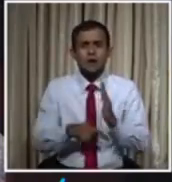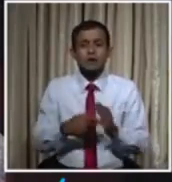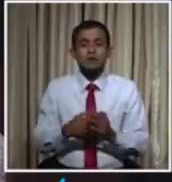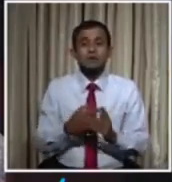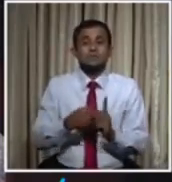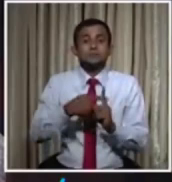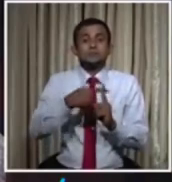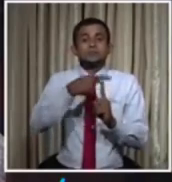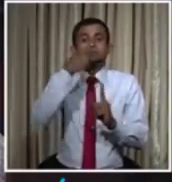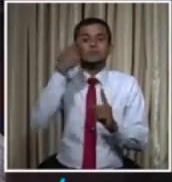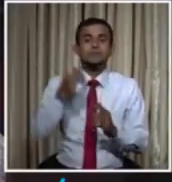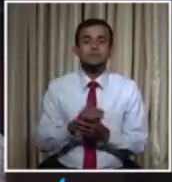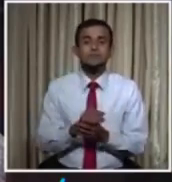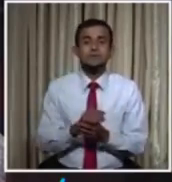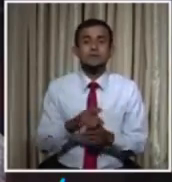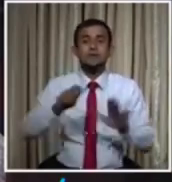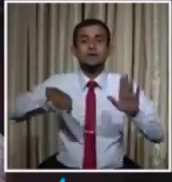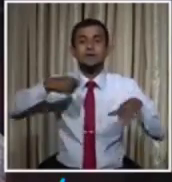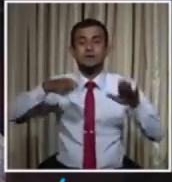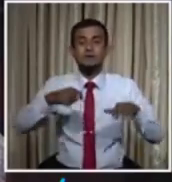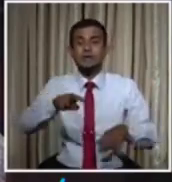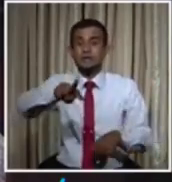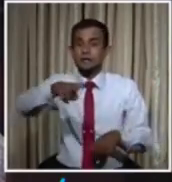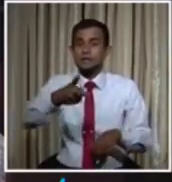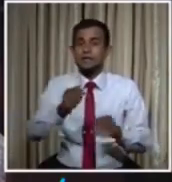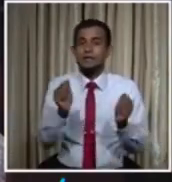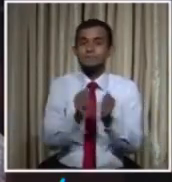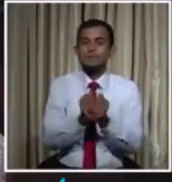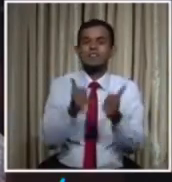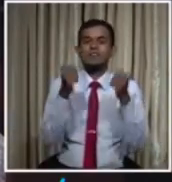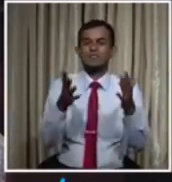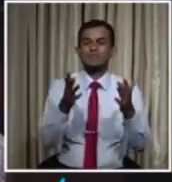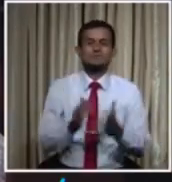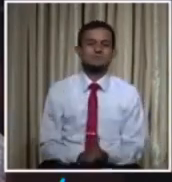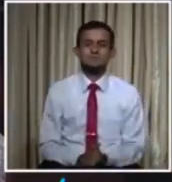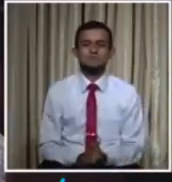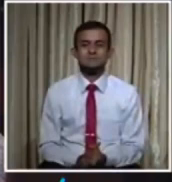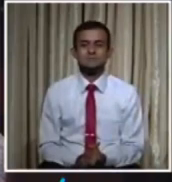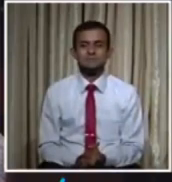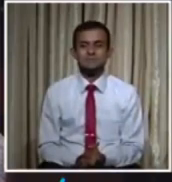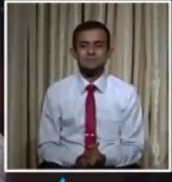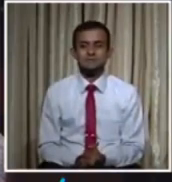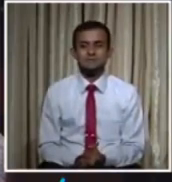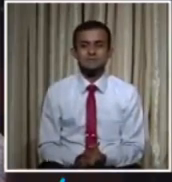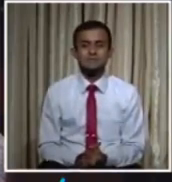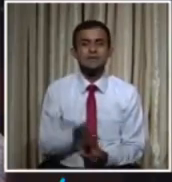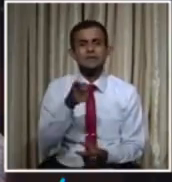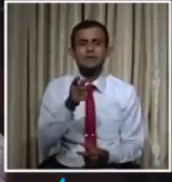ගන්නෙ ඇඟලුම් කම්හල් 200 වැඩසටහනේ සාර්ථකත්වය තුල. දැන් ඒවට